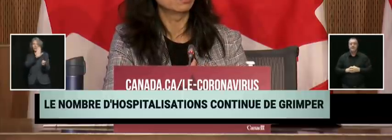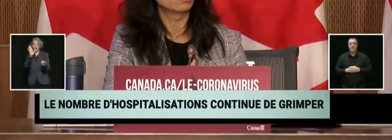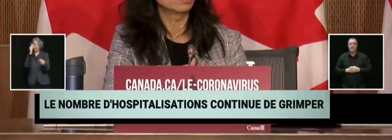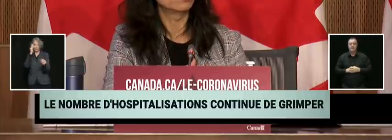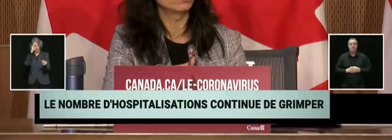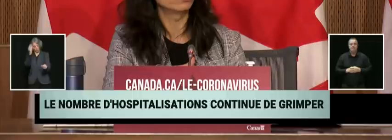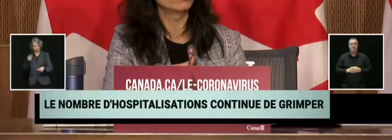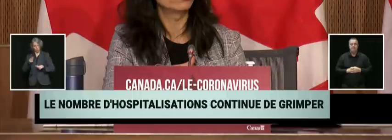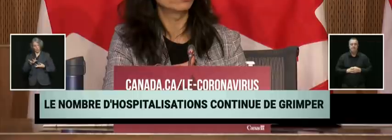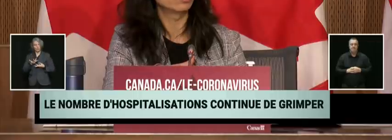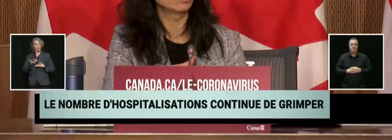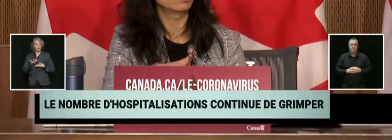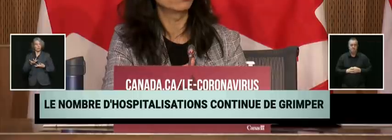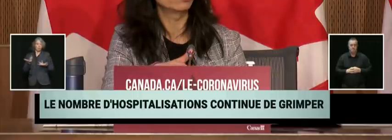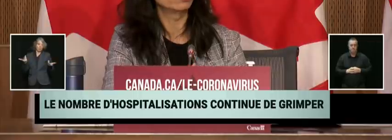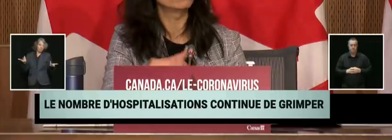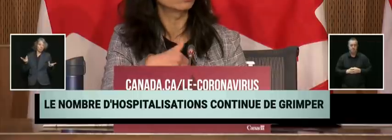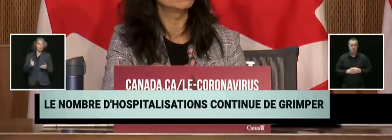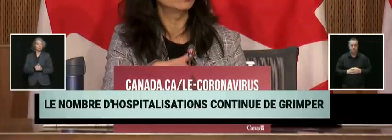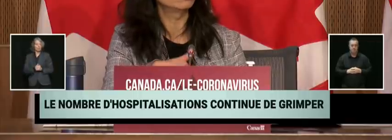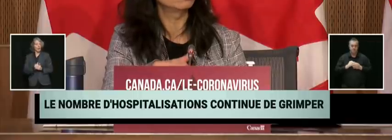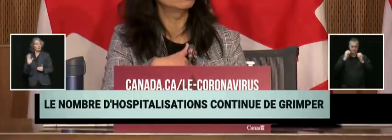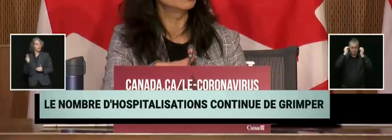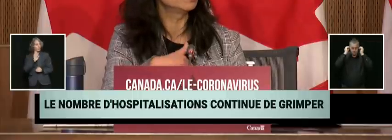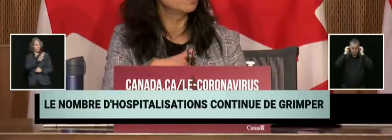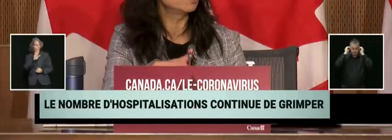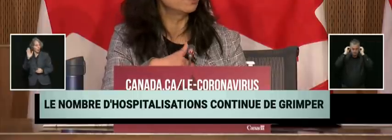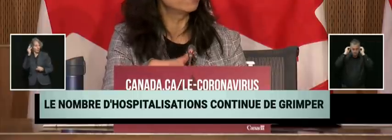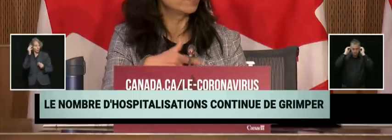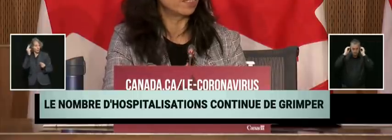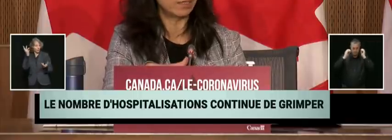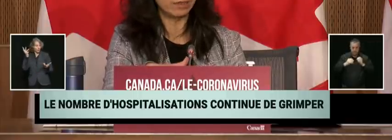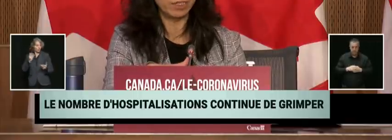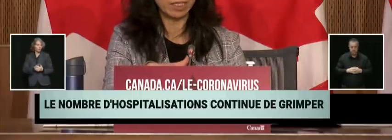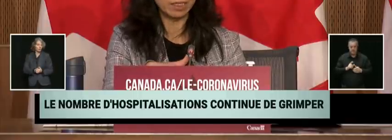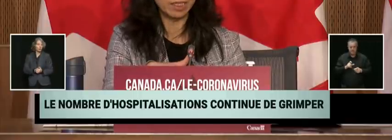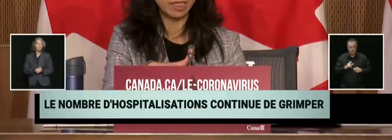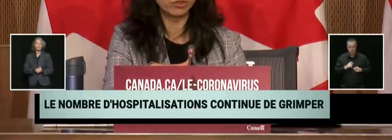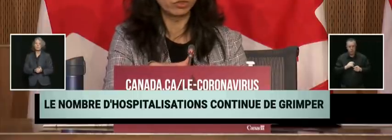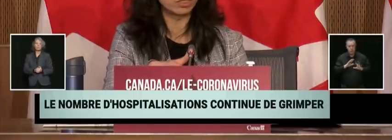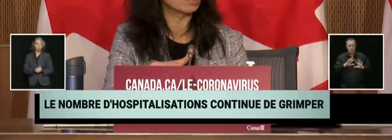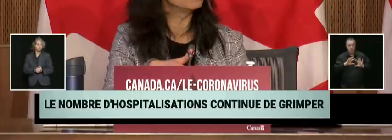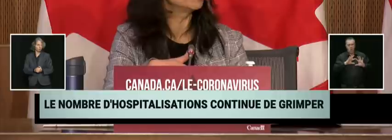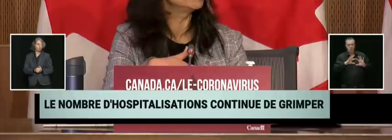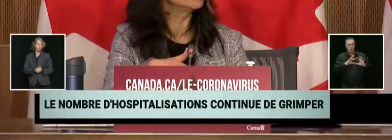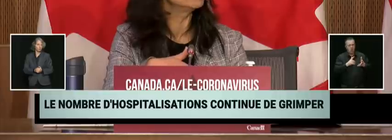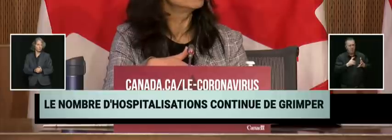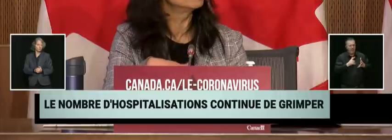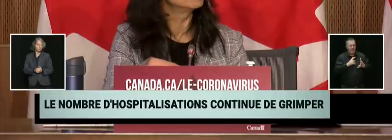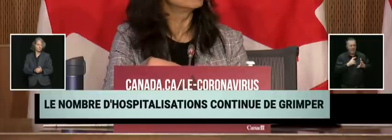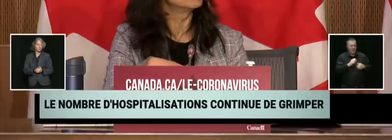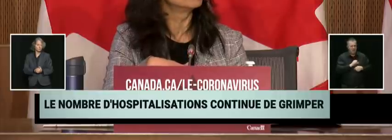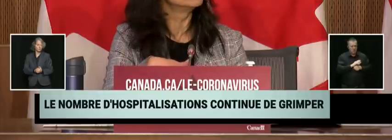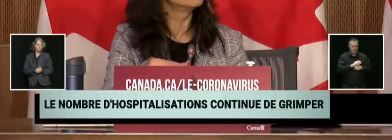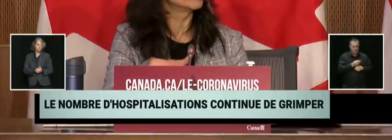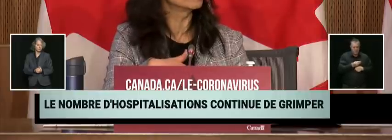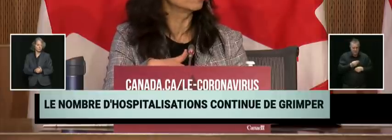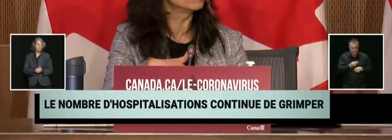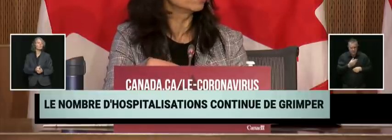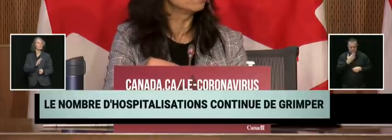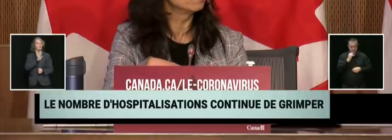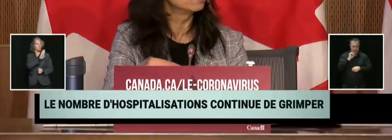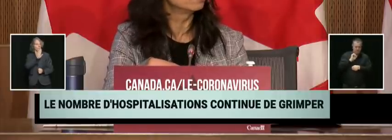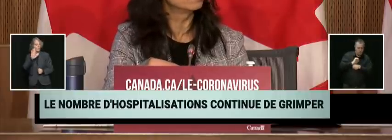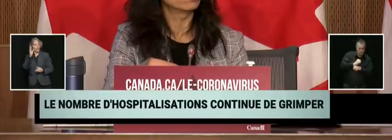des connaissances concernant la transmissibilité, l'efficacité et la durabilité de